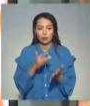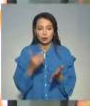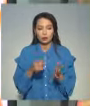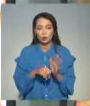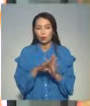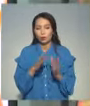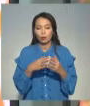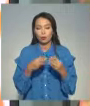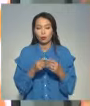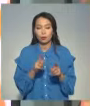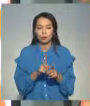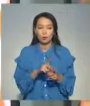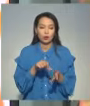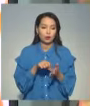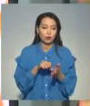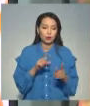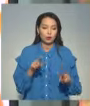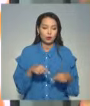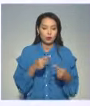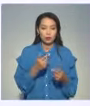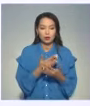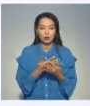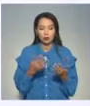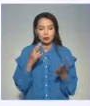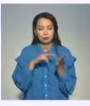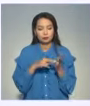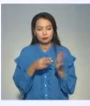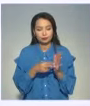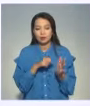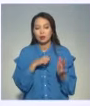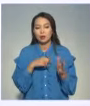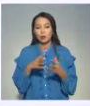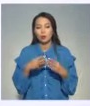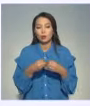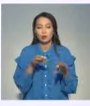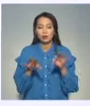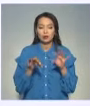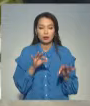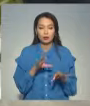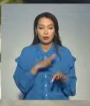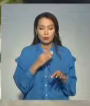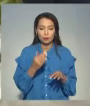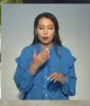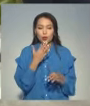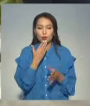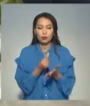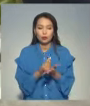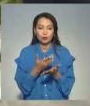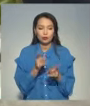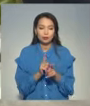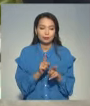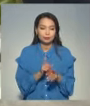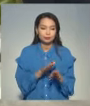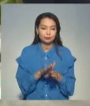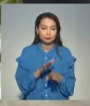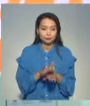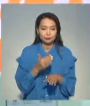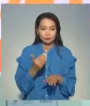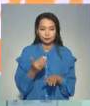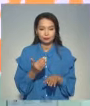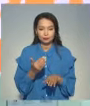болуға деген ынтасын арттыру үшін үздік отбасы премиясы тағайындалды. Салтанатты жиын сахна саңлақтарының ұлттық құндылықтарды ұлықтаған әншешуін